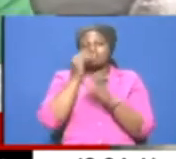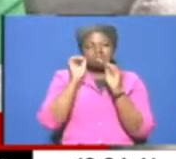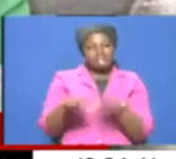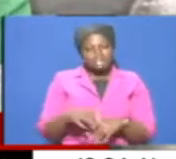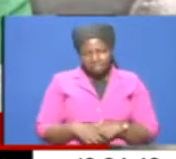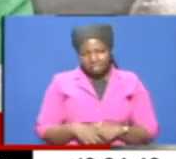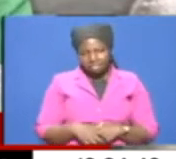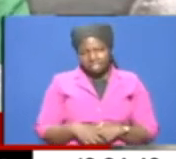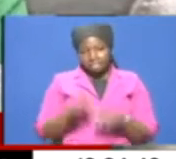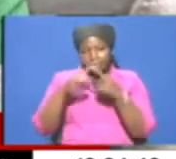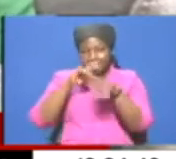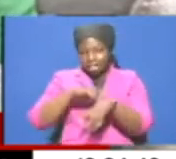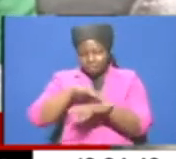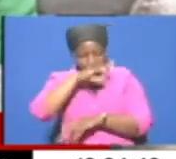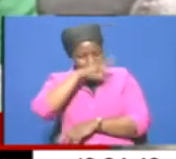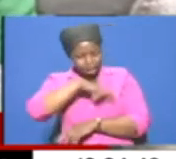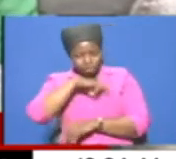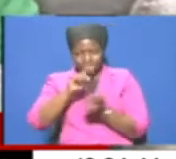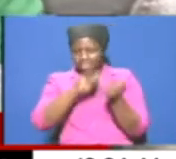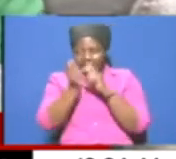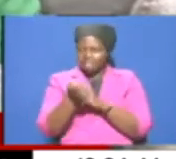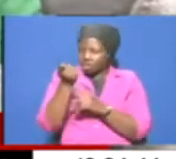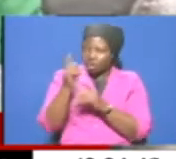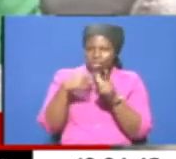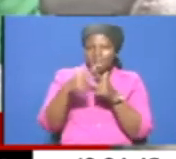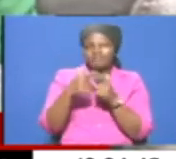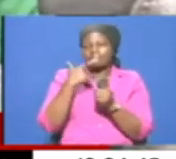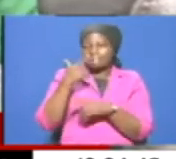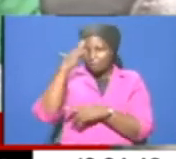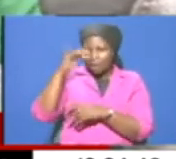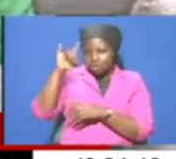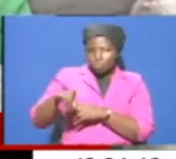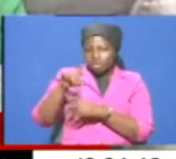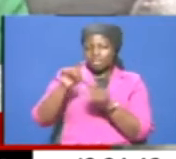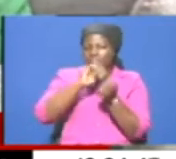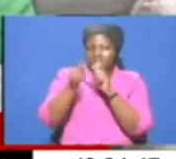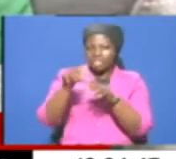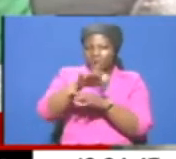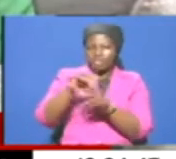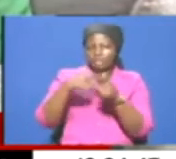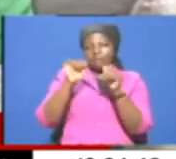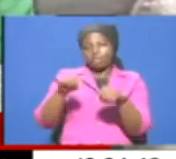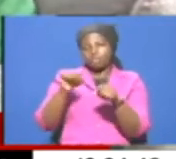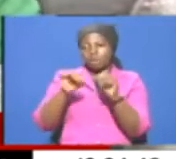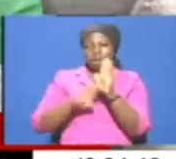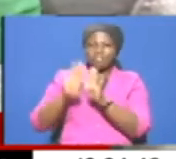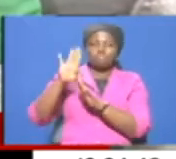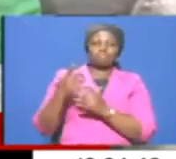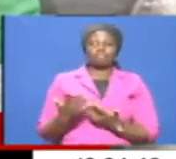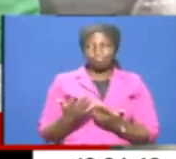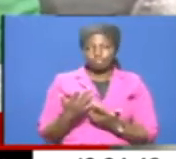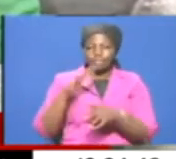change of attitude kidogo. Mm-hmm. Na tuambiwe kwa nini tunaweza change mazingira. Tunaweza kupiga hatua. Tupige hatua ya kupata